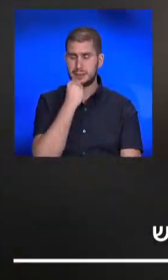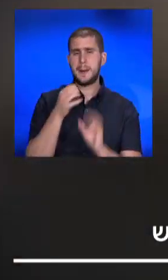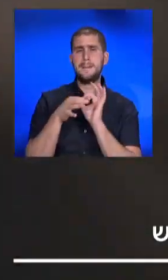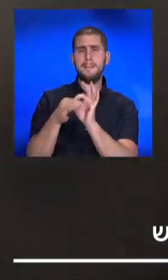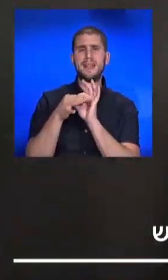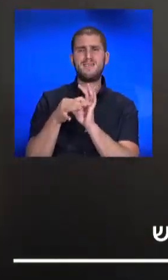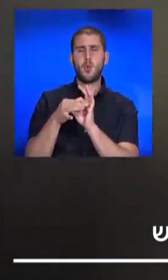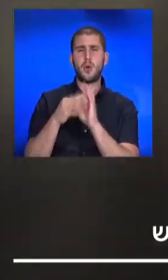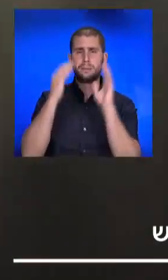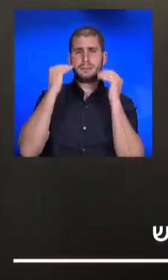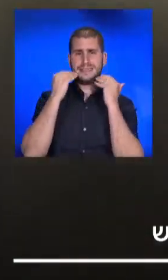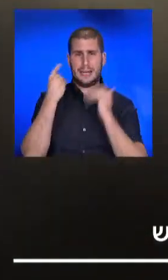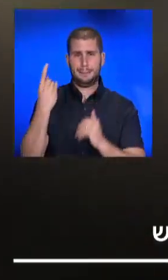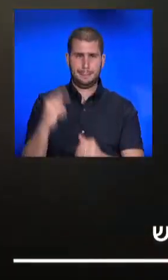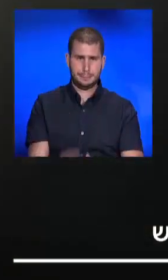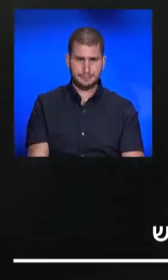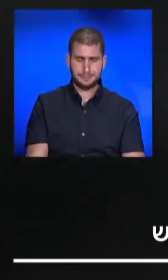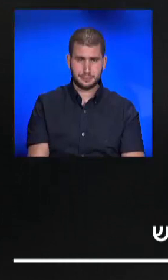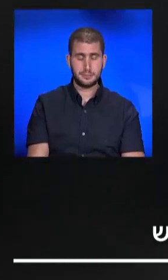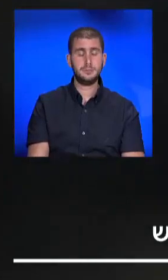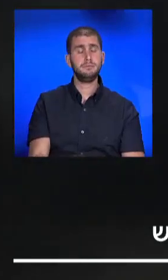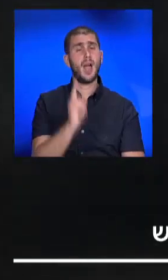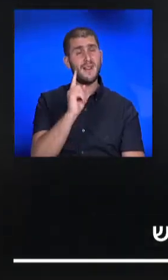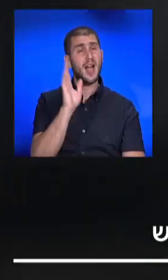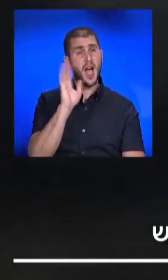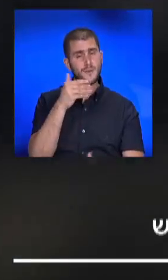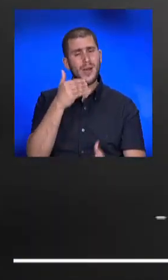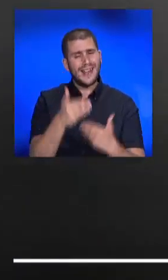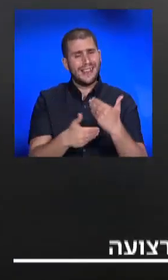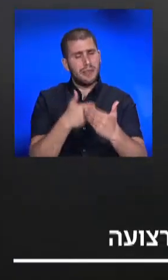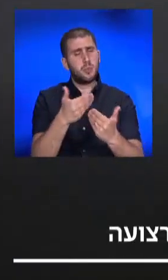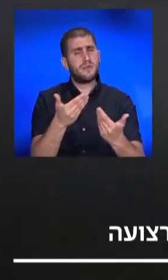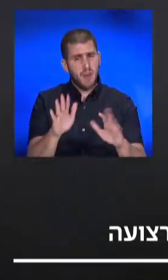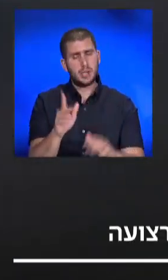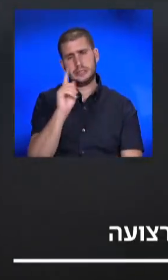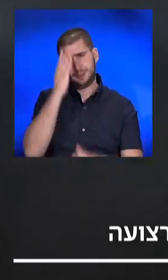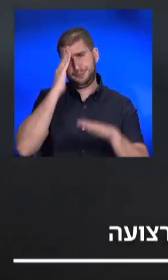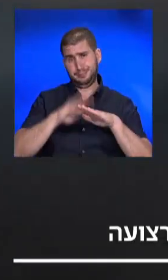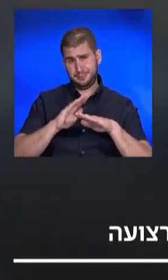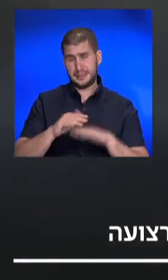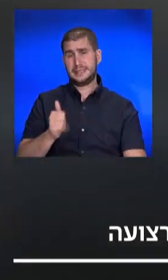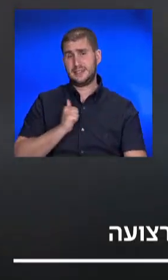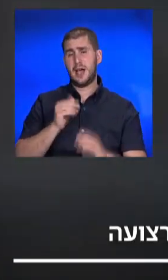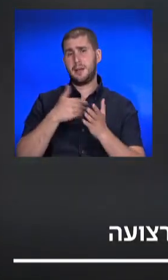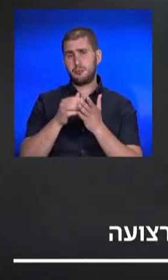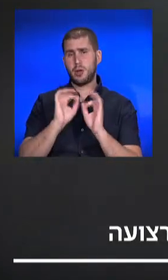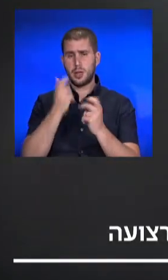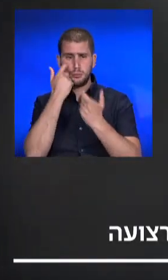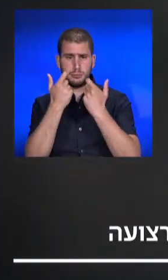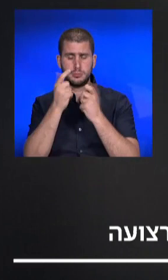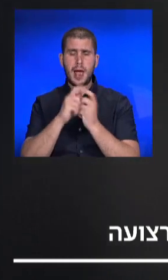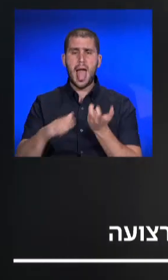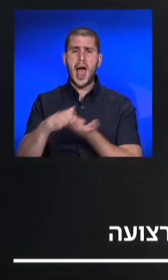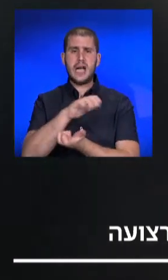המשלחת המצרית. אבל למרות ההתקדמות הזאת, צריך להגיד, הצבא ממשיך להיערך להסלמה